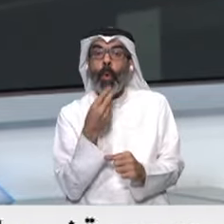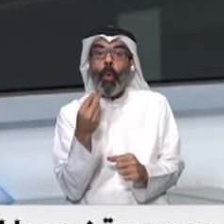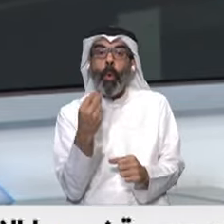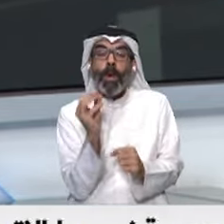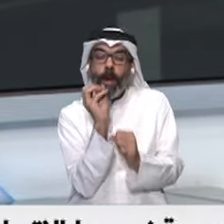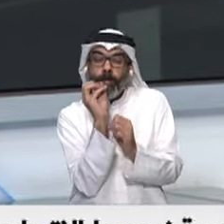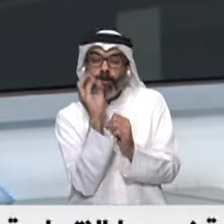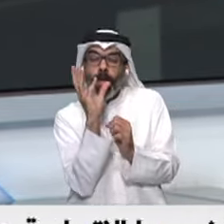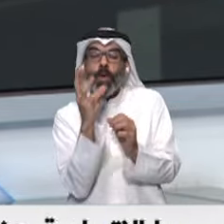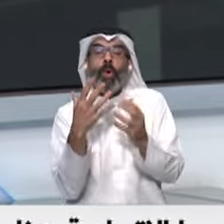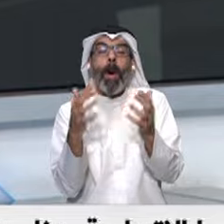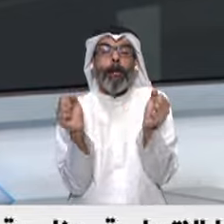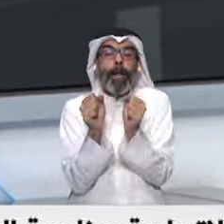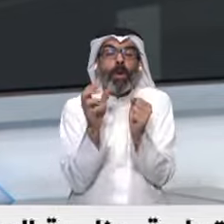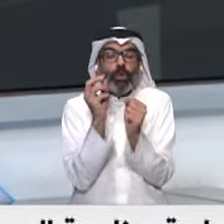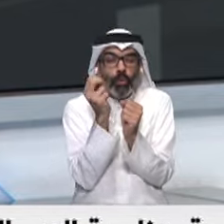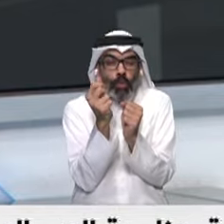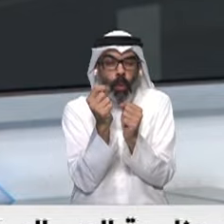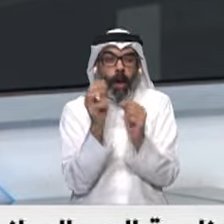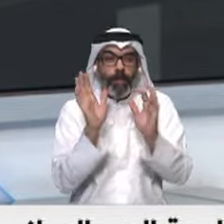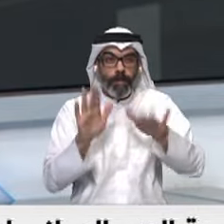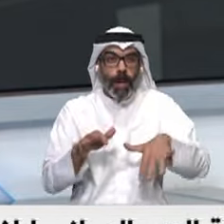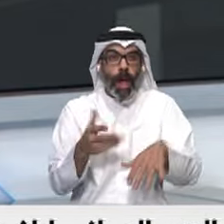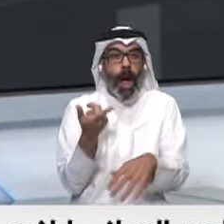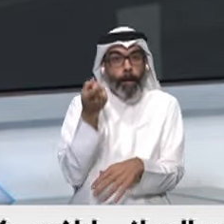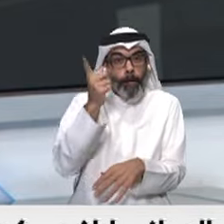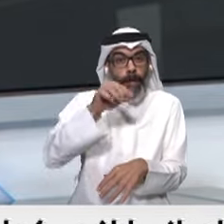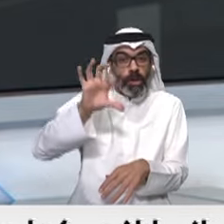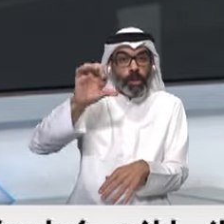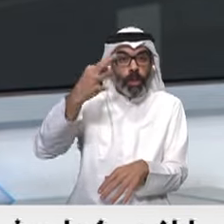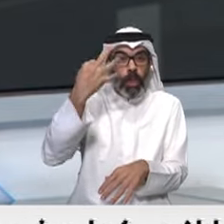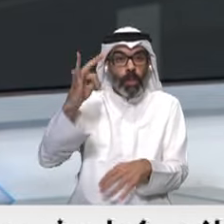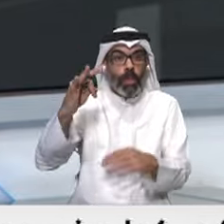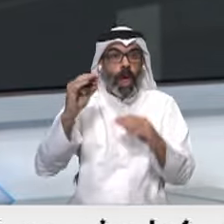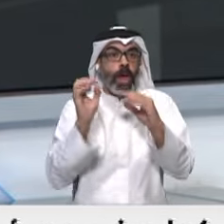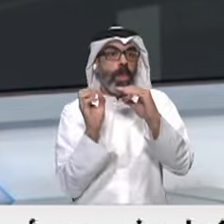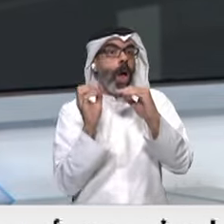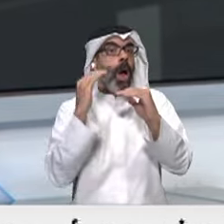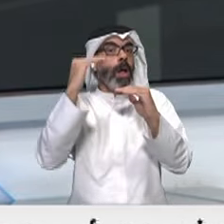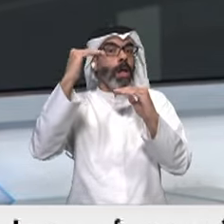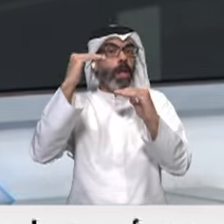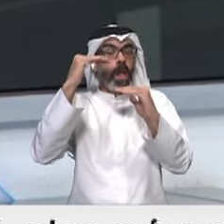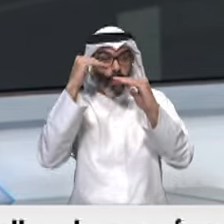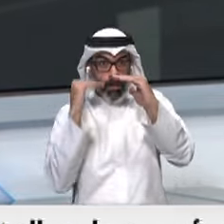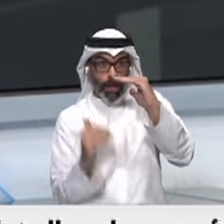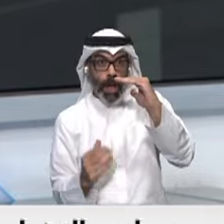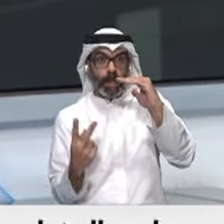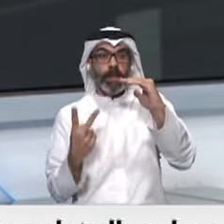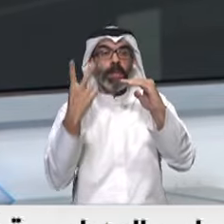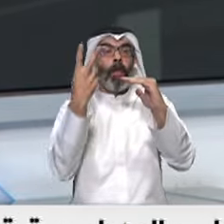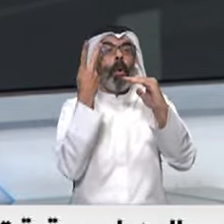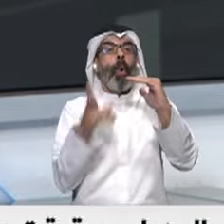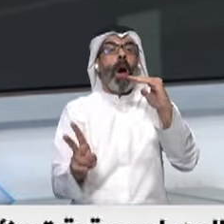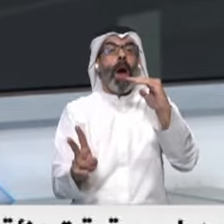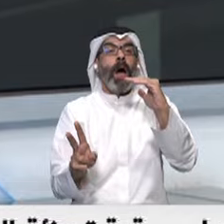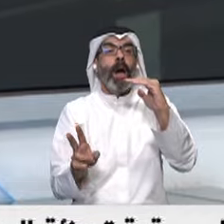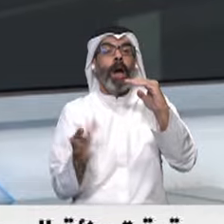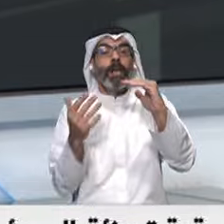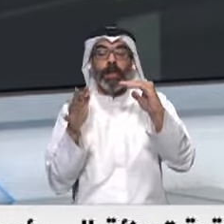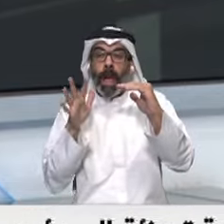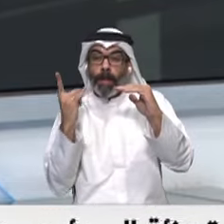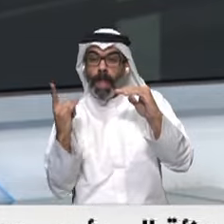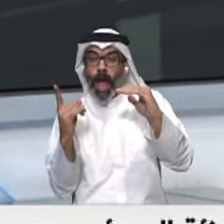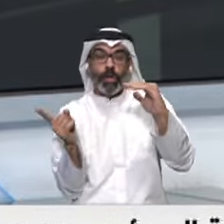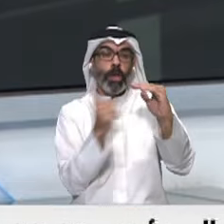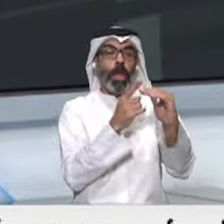قليلا الى البروده 39 العظمى باشر والصغرى 27 هوا كوس نشط على فترات خلال النهار تتراجع سرعته خلال المساء ارتفاع